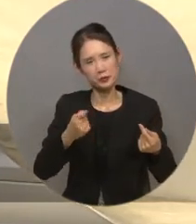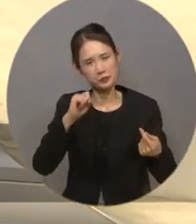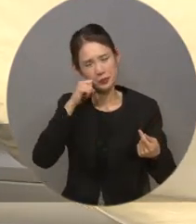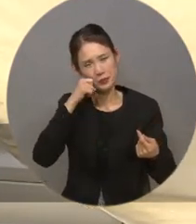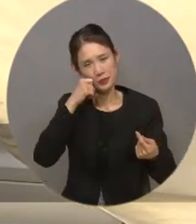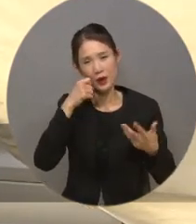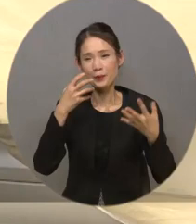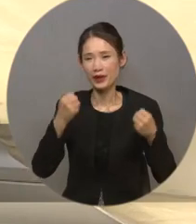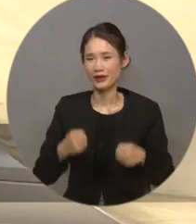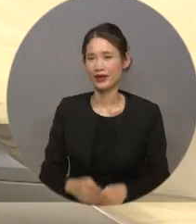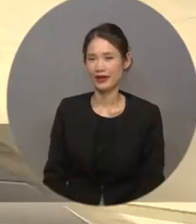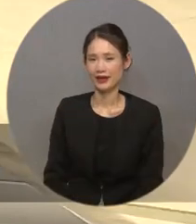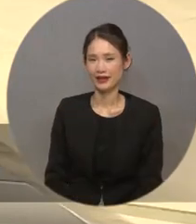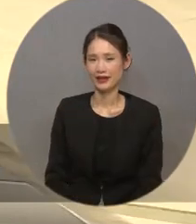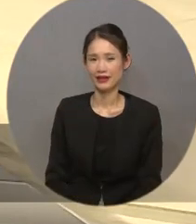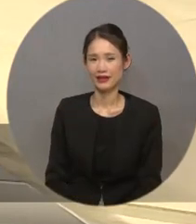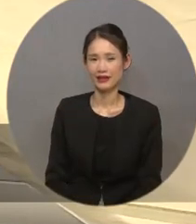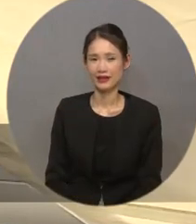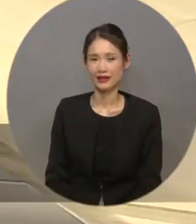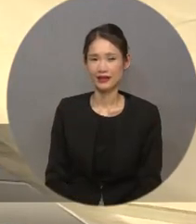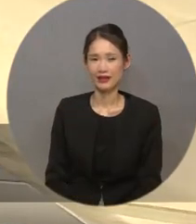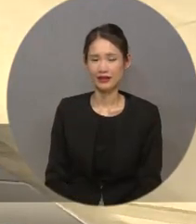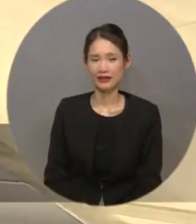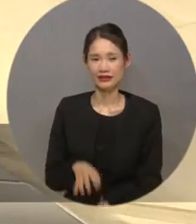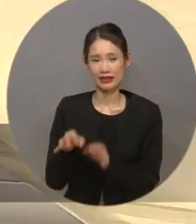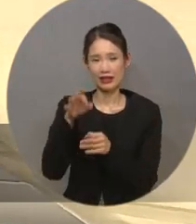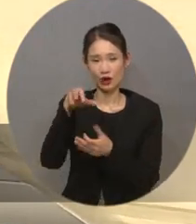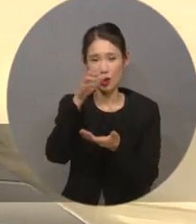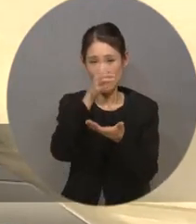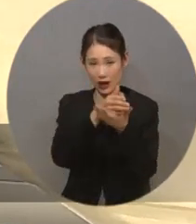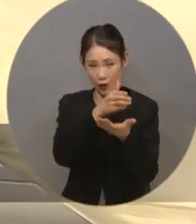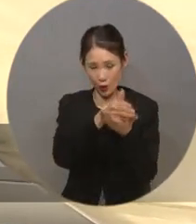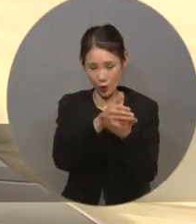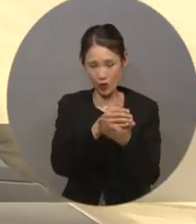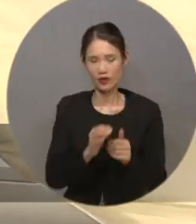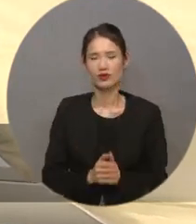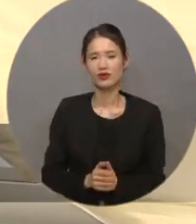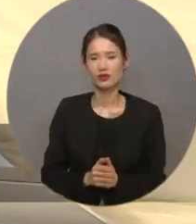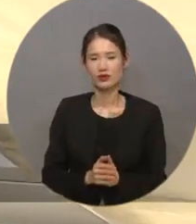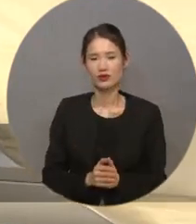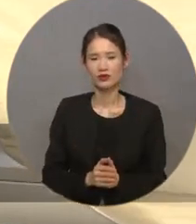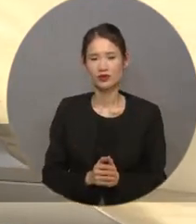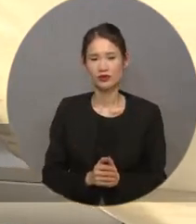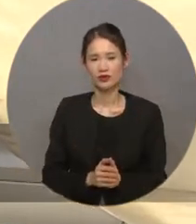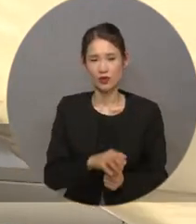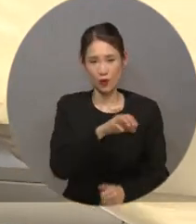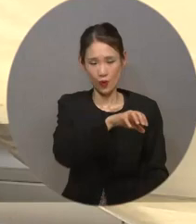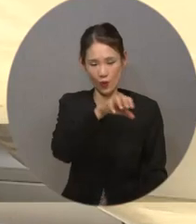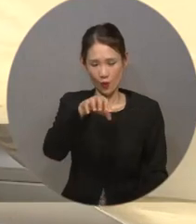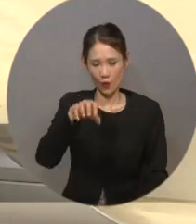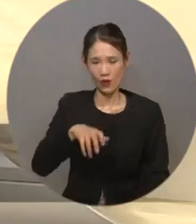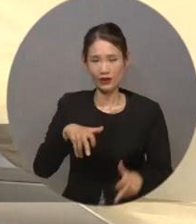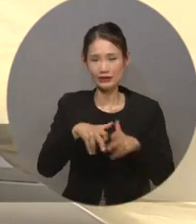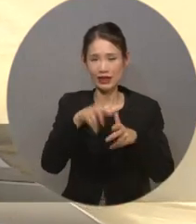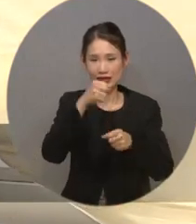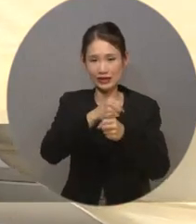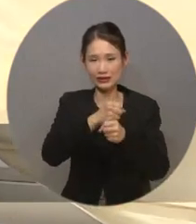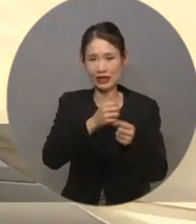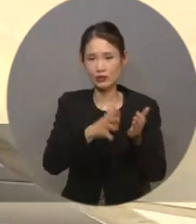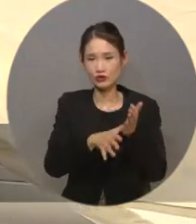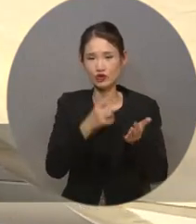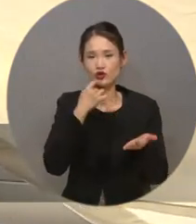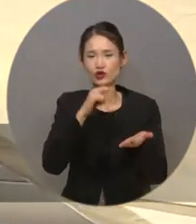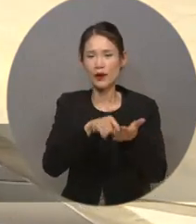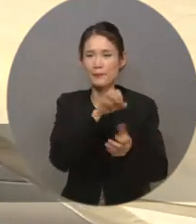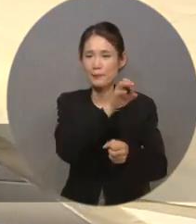부분 같습니다. 이런 장터가 아니더라도 어떤 지역마다 장애 생산품을 좀 쉽게